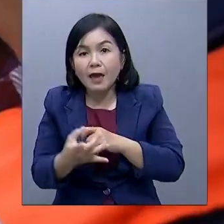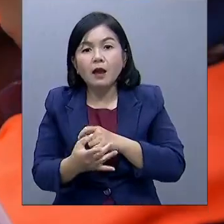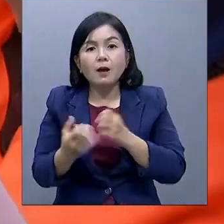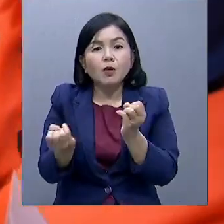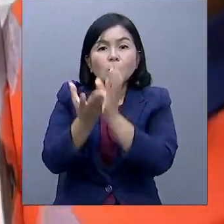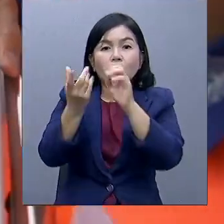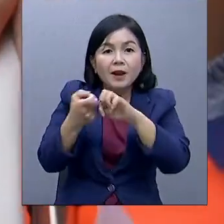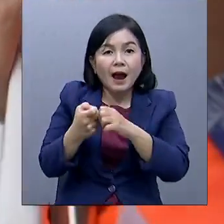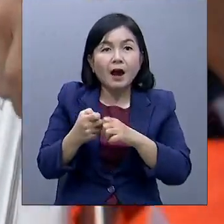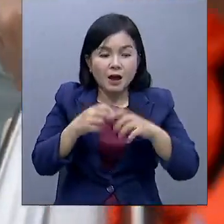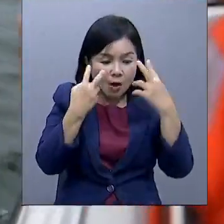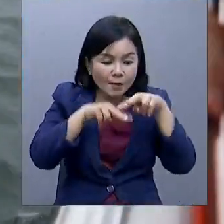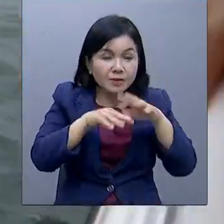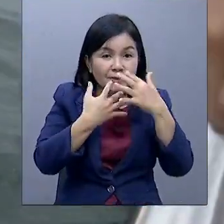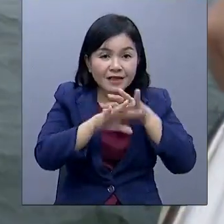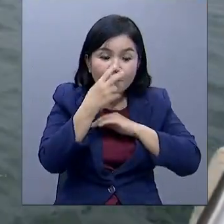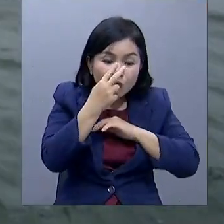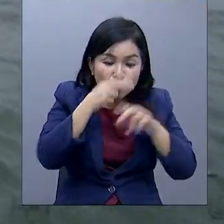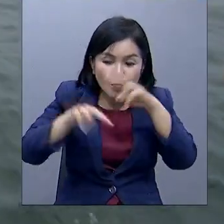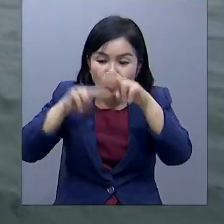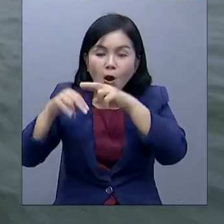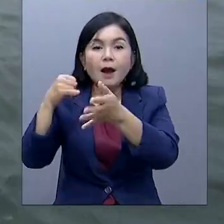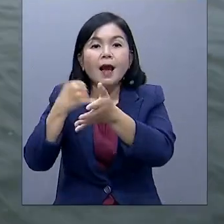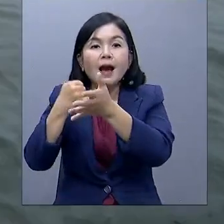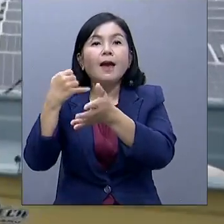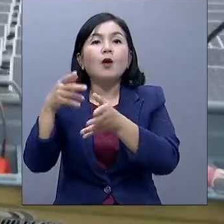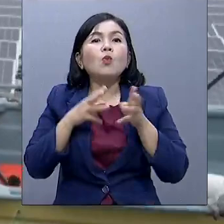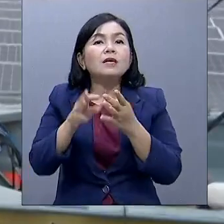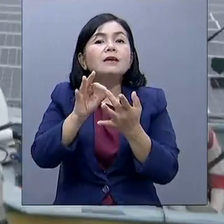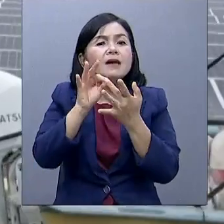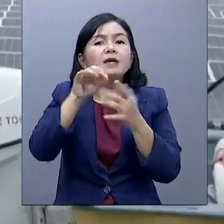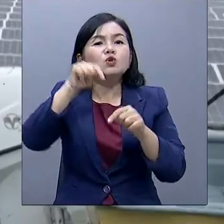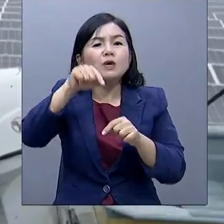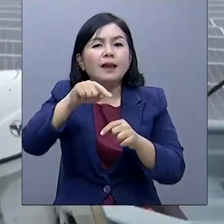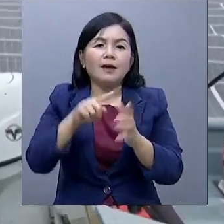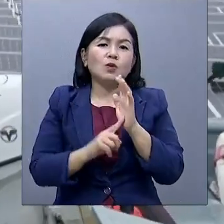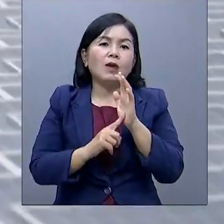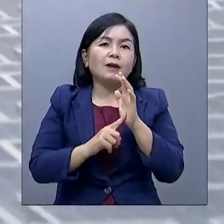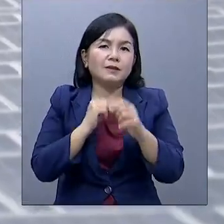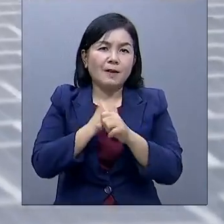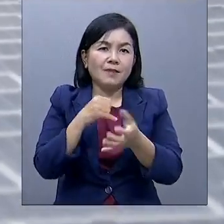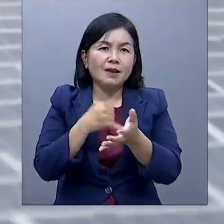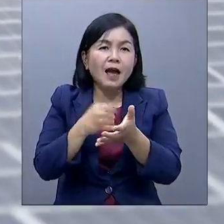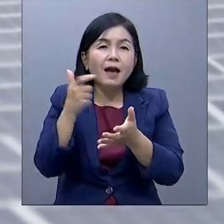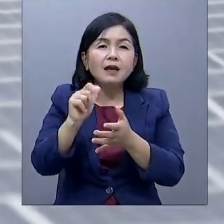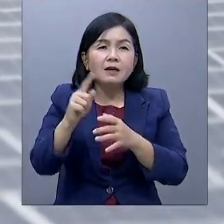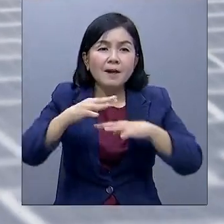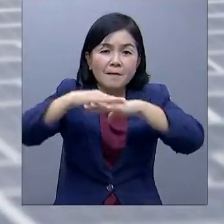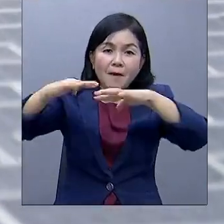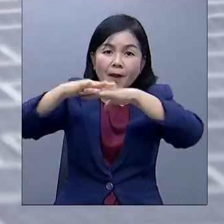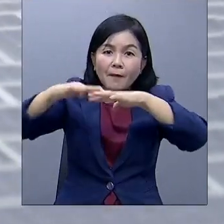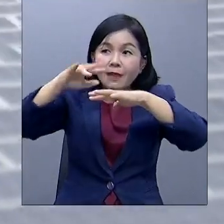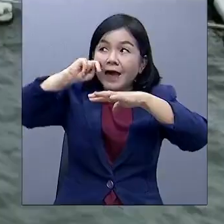ายต่างๆเขาก็เข้ามาถึงง่ายต่างๆแล้วเนี่ยก็เป็นความเหมาะสมในการเลือกพื้นที่ตรงนี้นำร่องขึ้นมาก่อน และอย่างที่เขาบอกว่าเป็นแผงโซลาร์เซลล์ลอยน้ำ